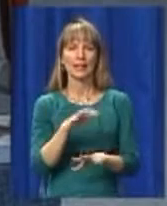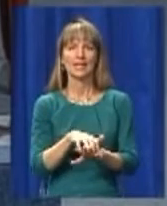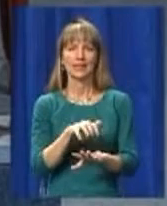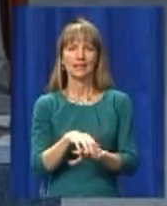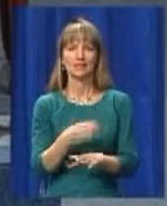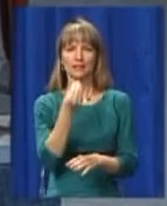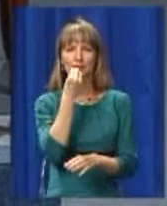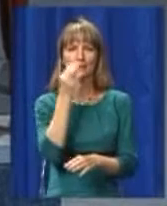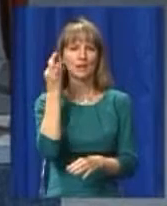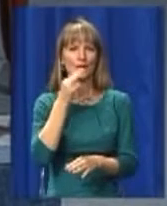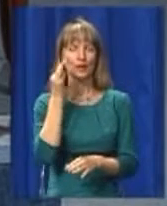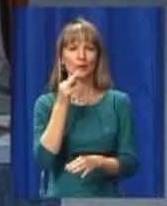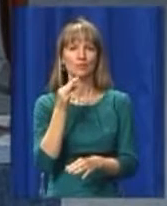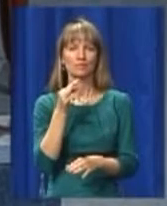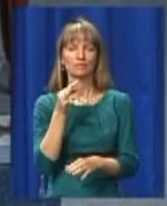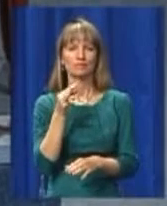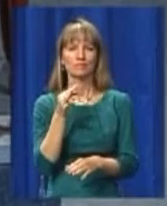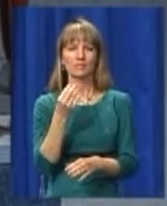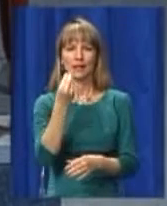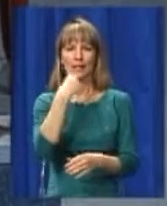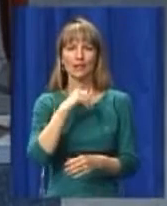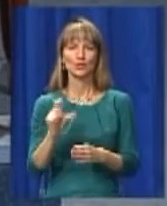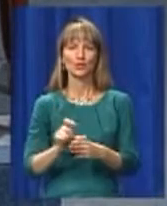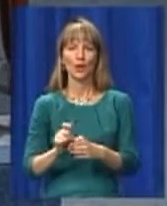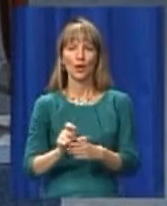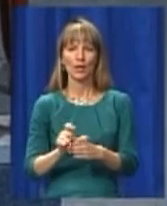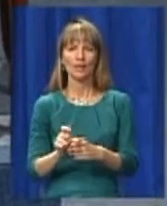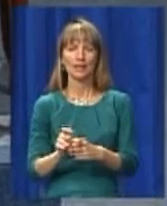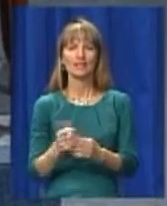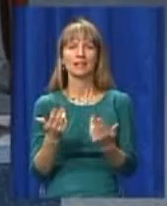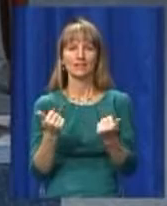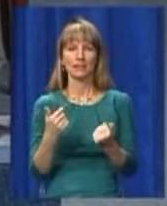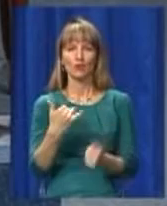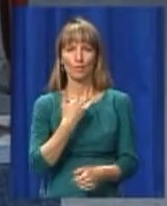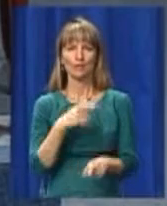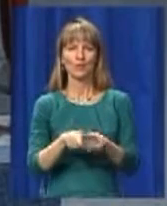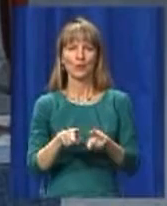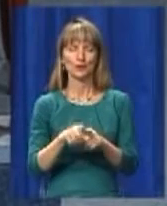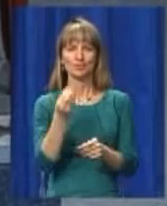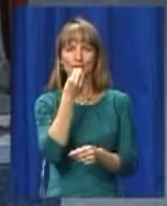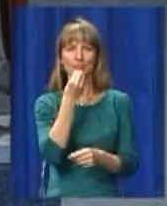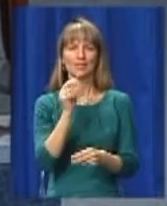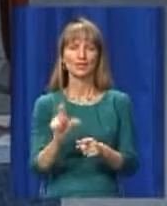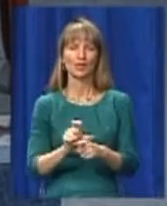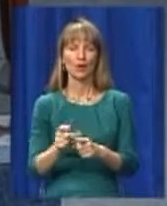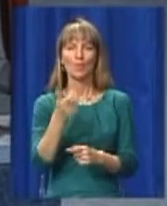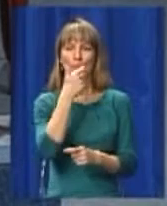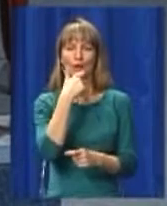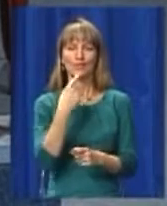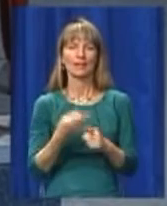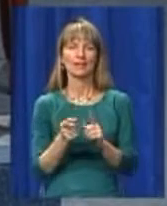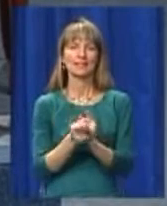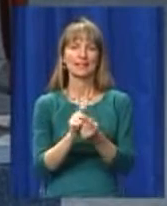взагалі їсть солодкий. Навіть колись він у мене куштував і шоколад. Тож, морозиво для нього це більш такий